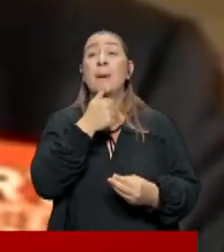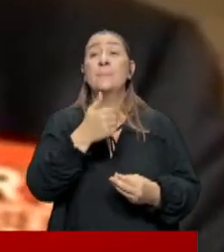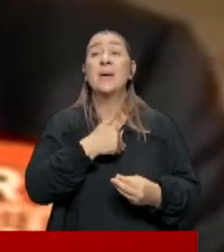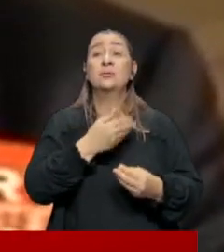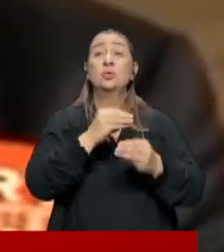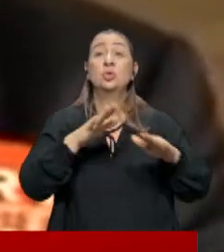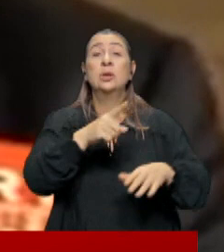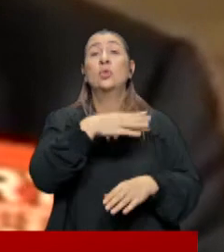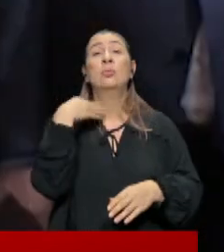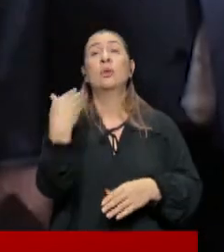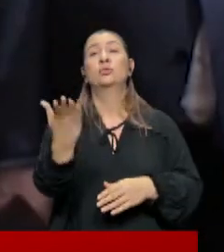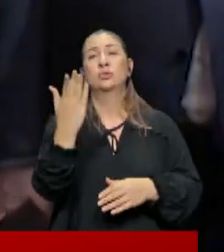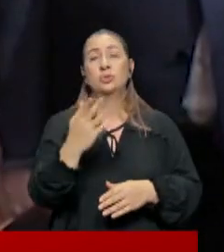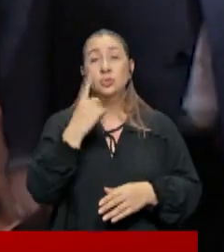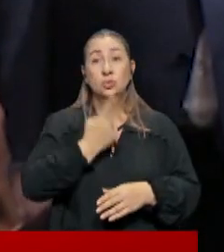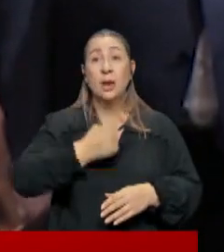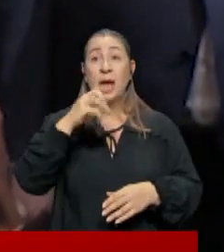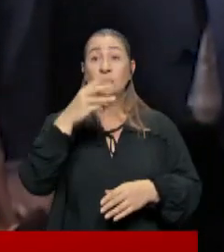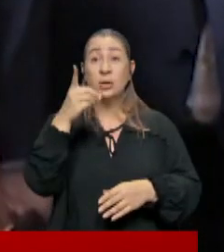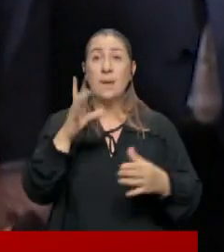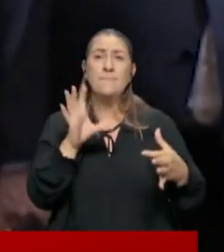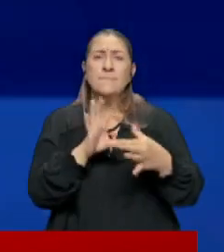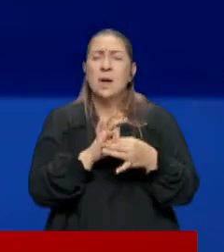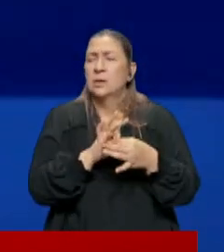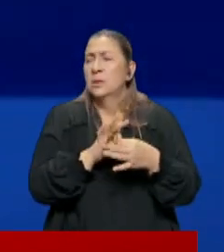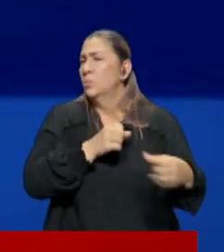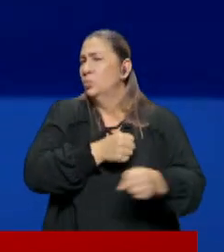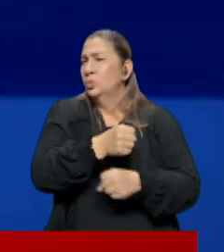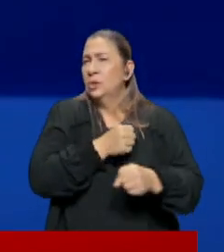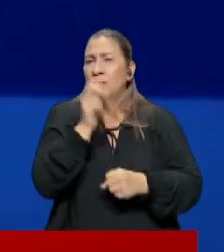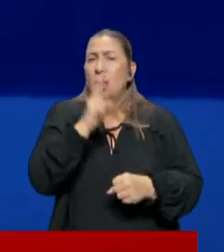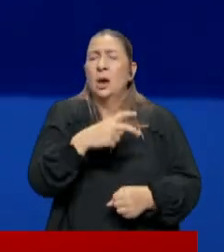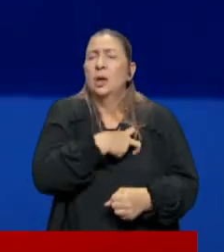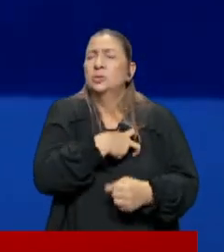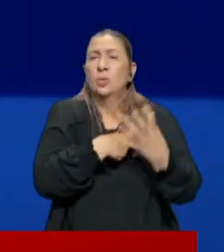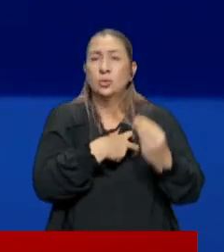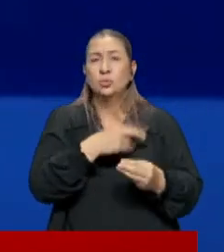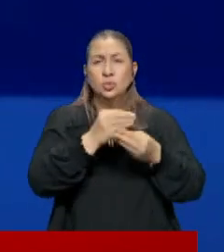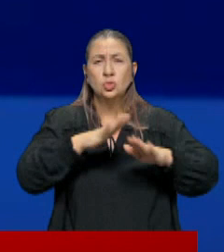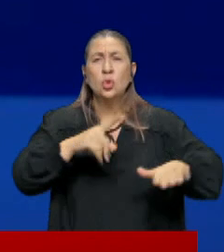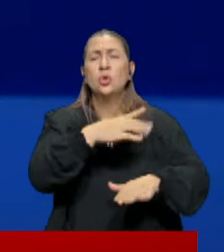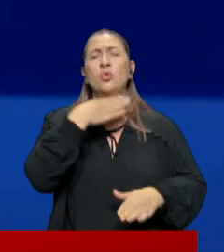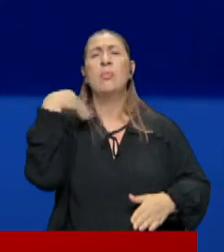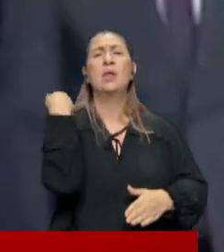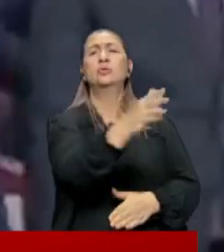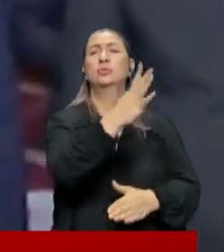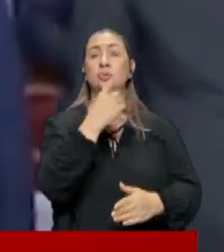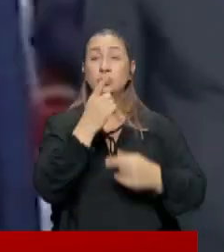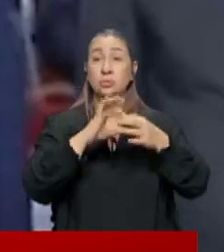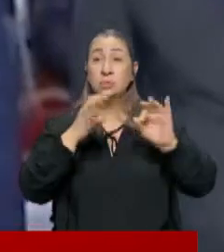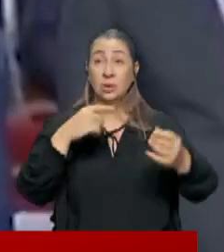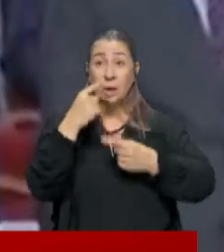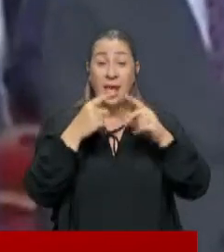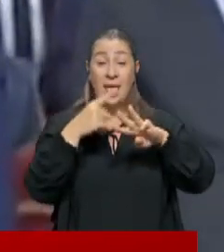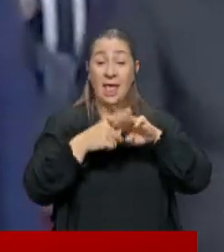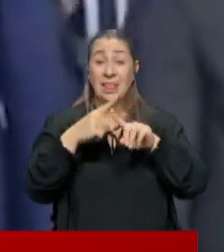ve çocuklarım sana kurban olsun. Cumhurbaşkanı Erdoğan'a bağlılığını, mücadelesini gördükçe aşık oldum. Çocuklarım ona kurban olsun sözleriyle dile